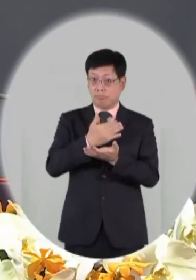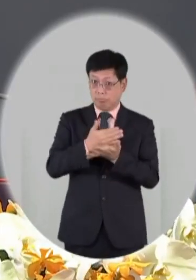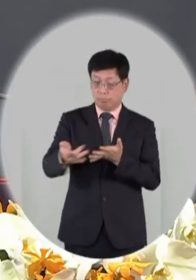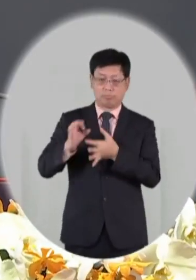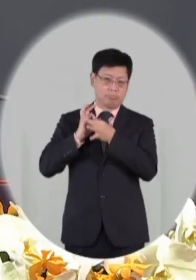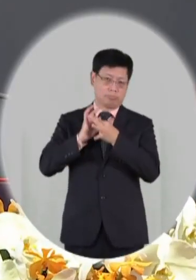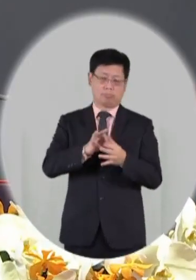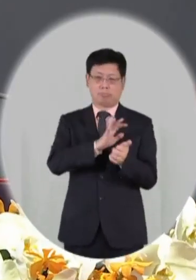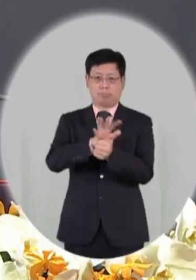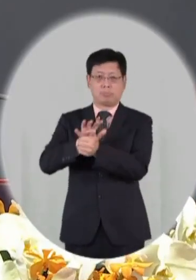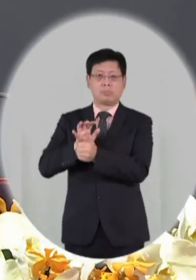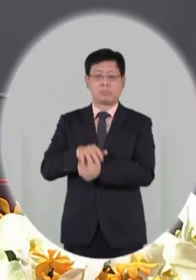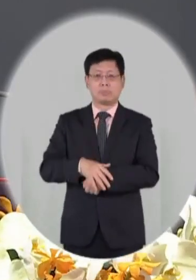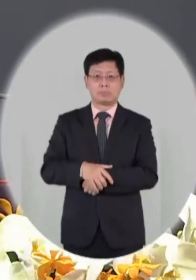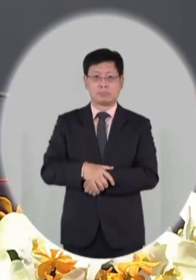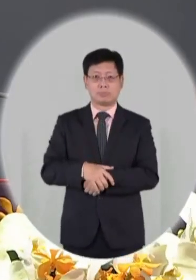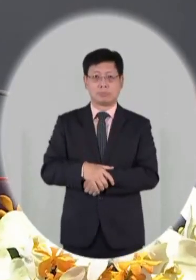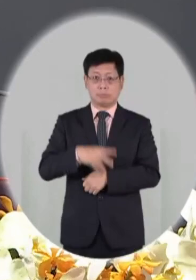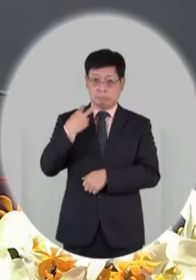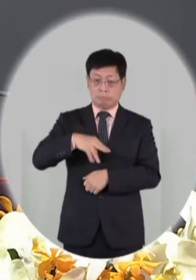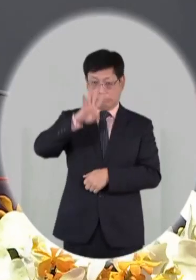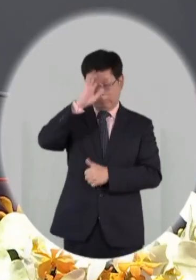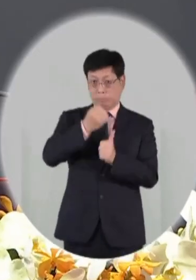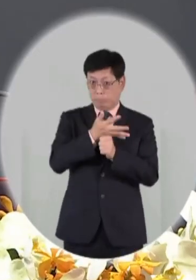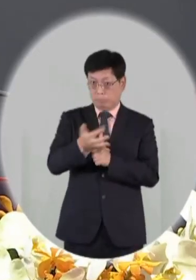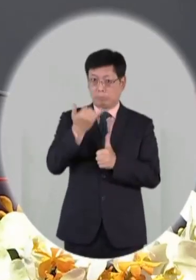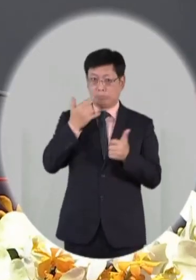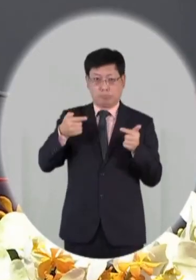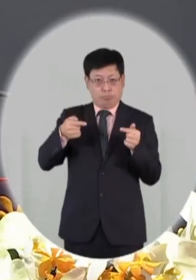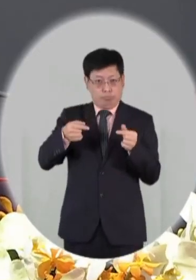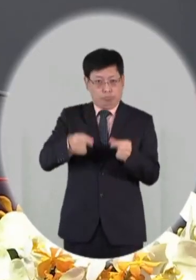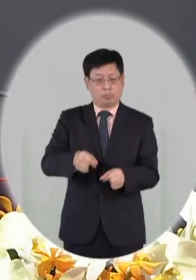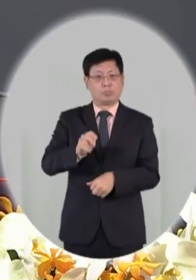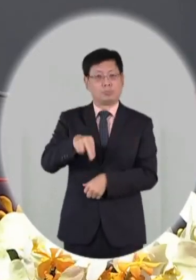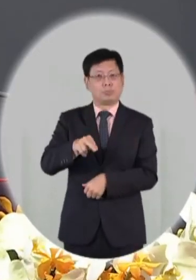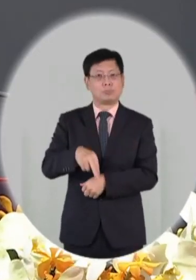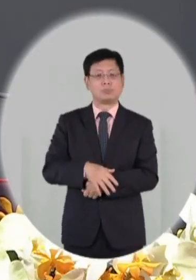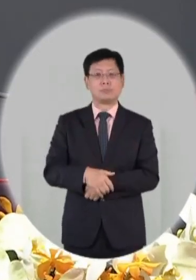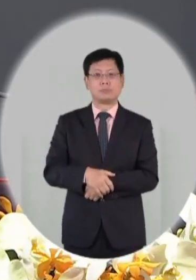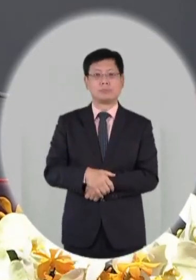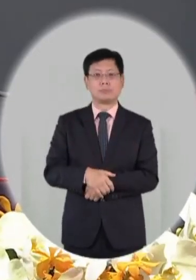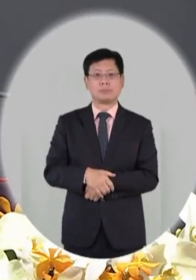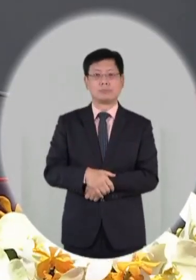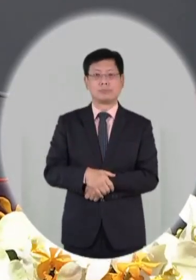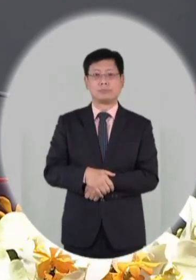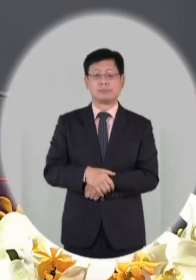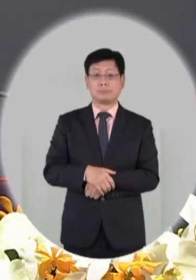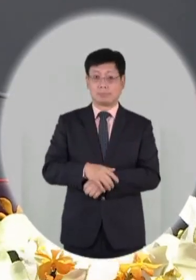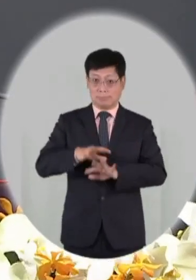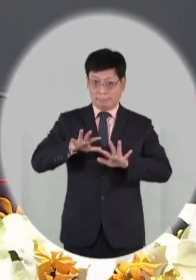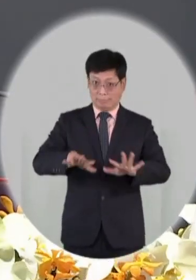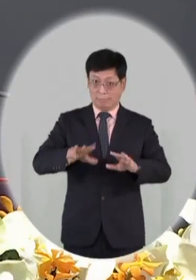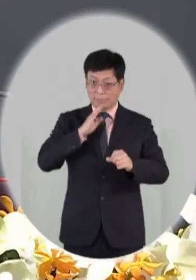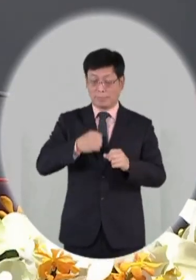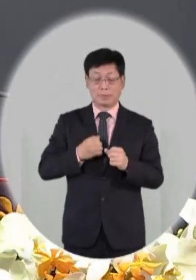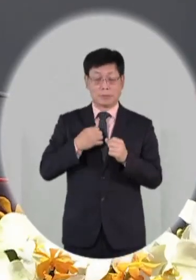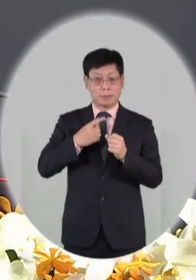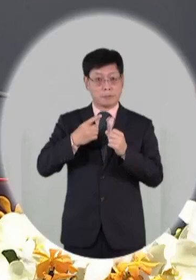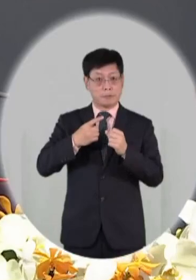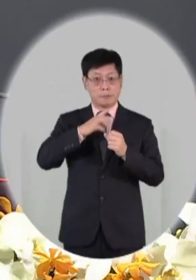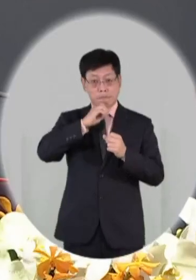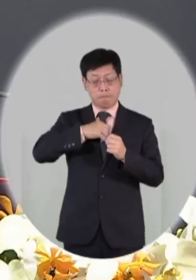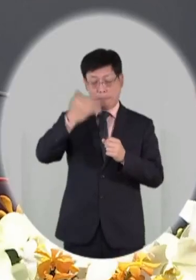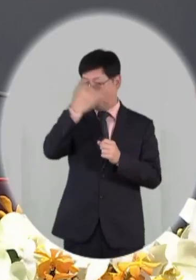续进行，疫情终于逆转。就在国内疫情骤